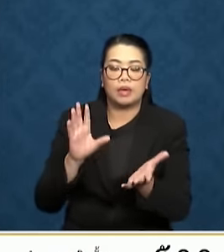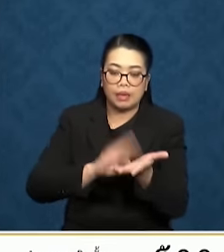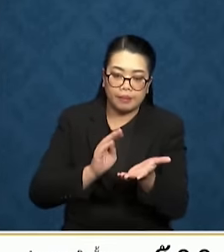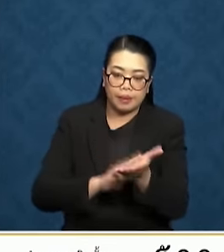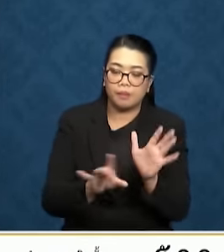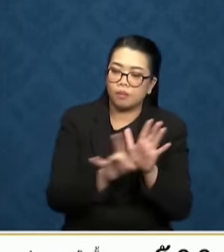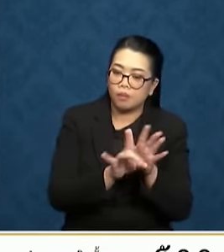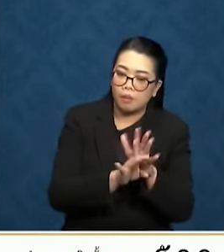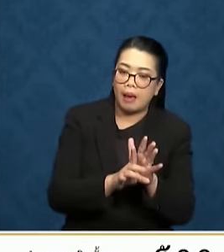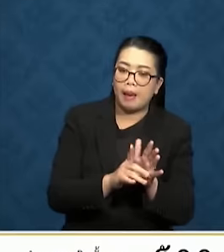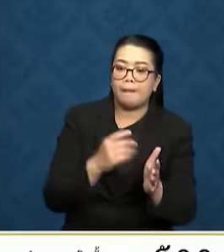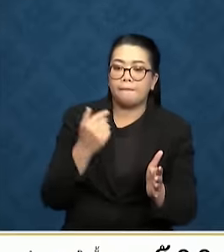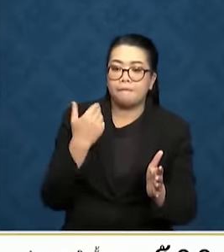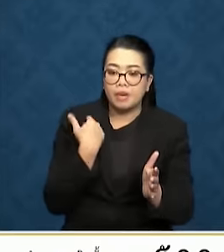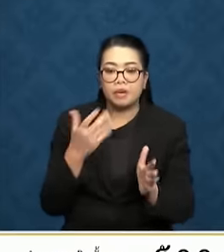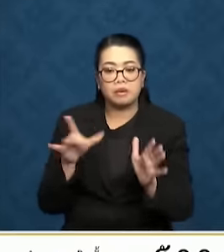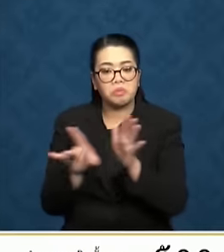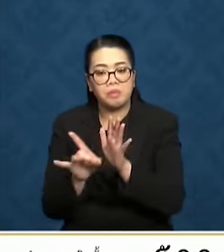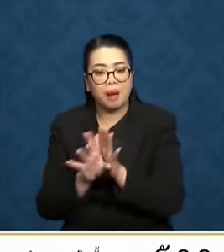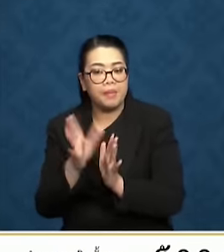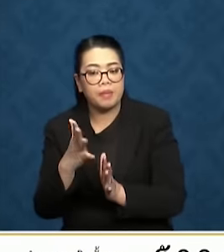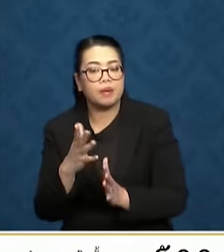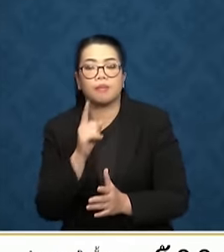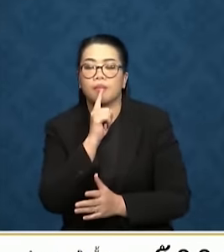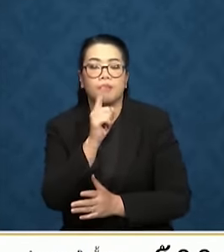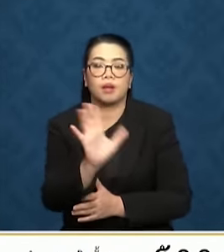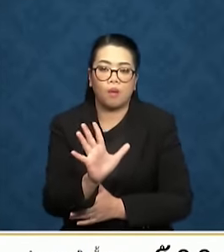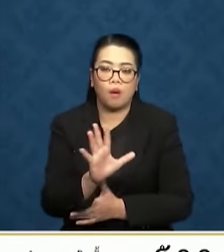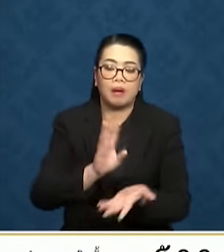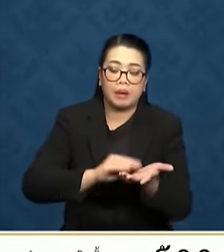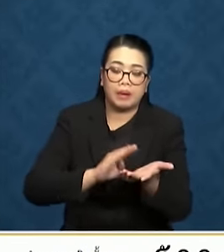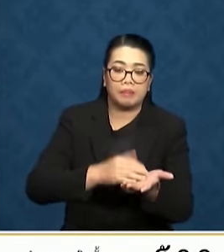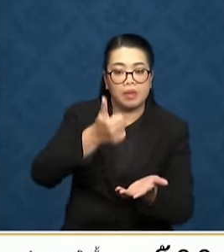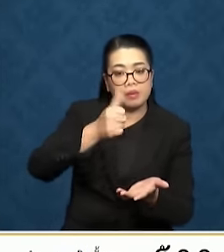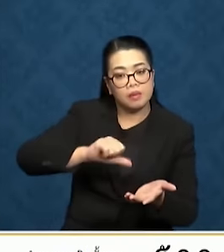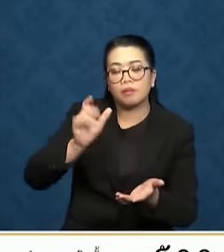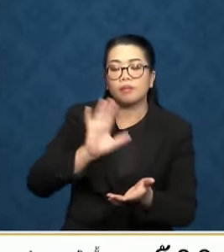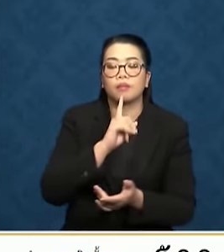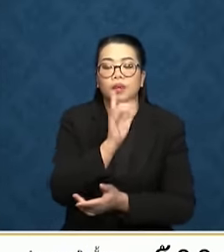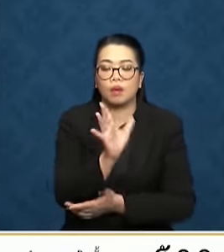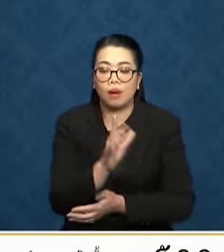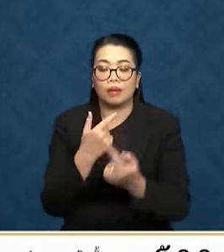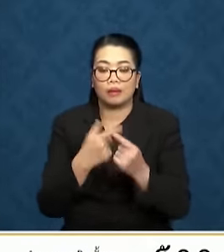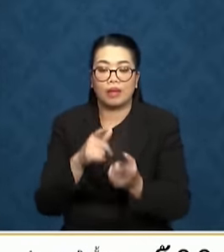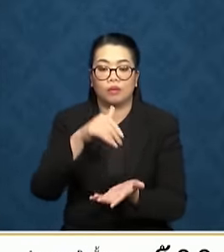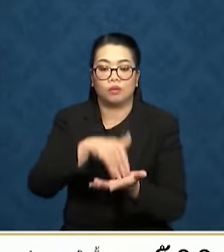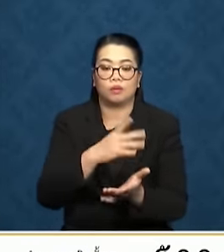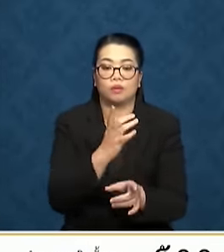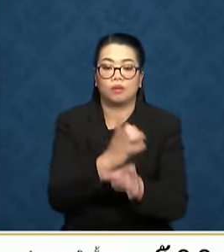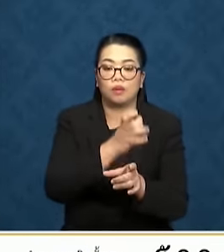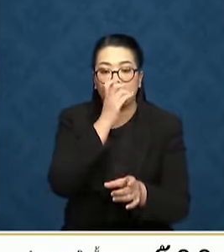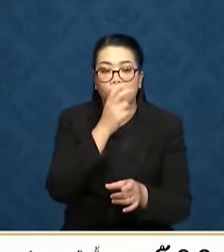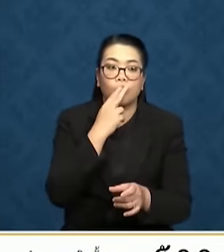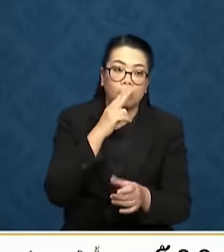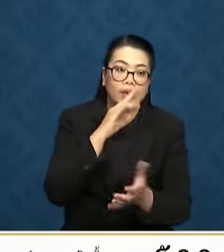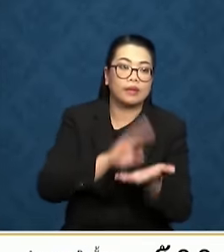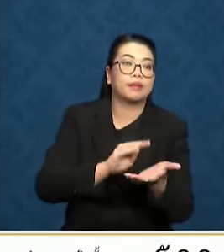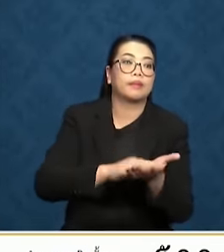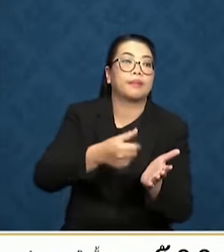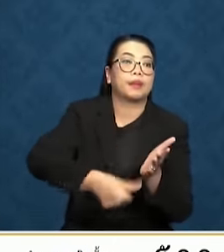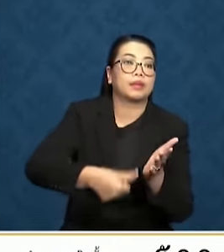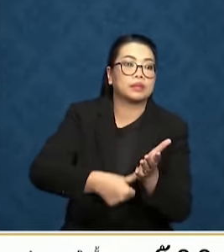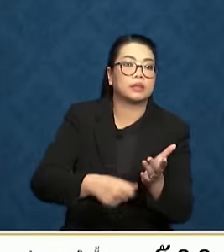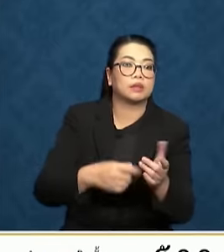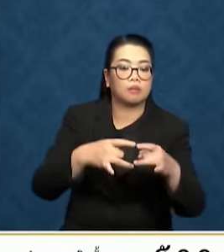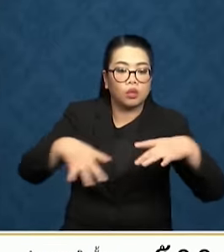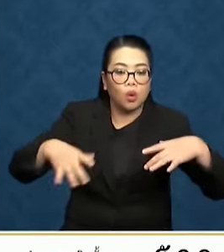ประสิทธิภาพผมไม่ได้ว่าอย่างครับเพราะเมื่อลงในรายละเอียดแล้วเห็นเลยว่ากรมสรรพสามิตรเนี่ยการเก็บภาษีพลาดเป้าเนี่ย